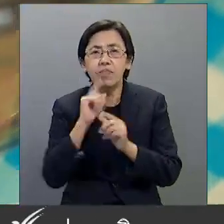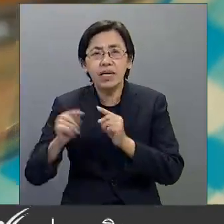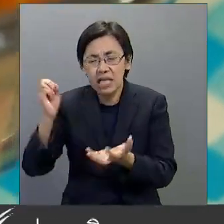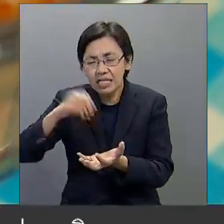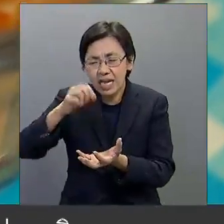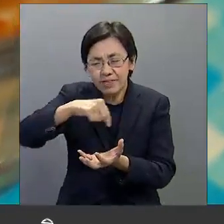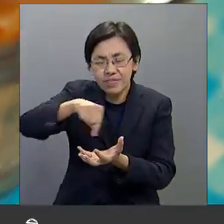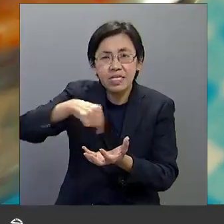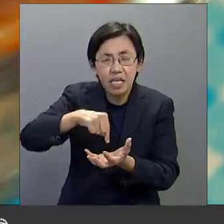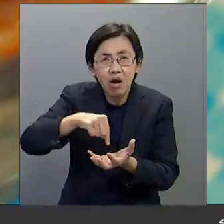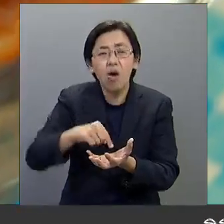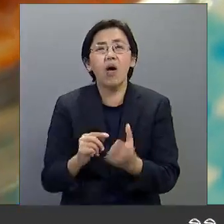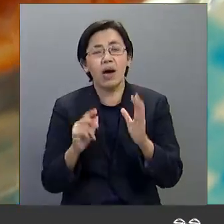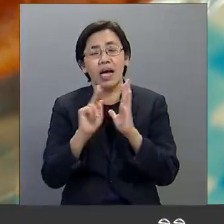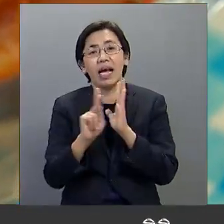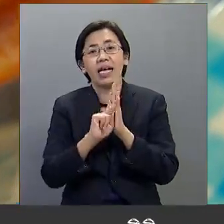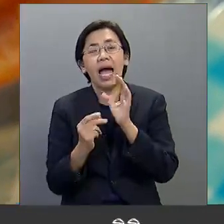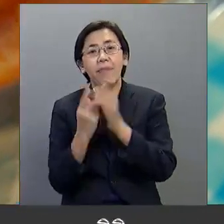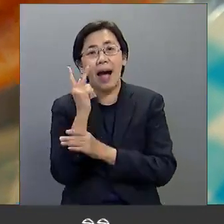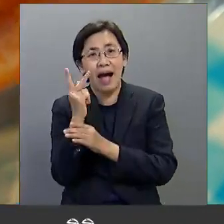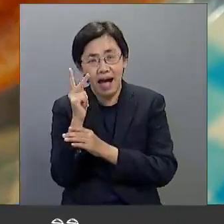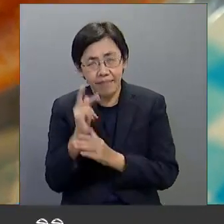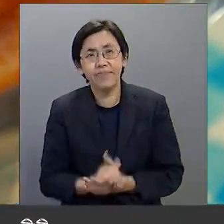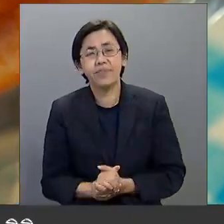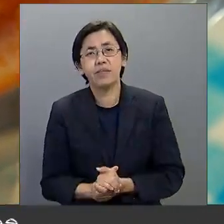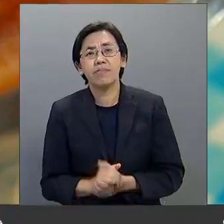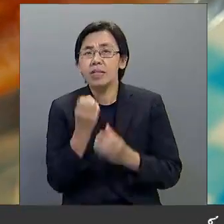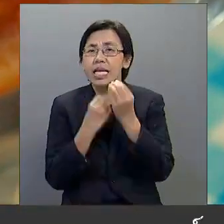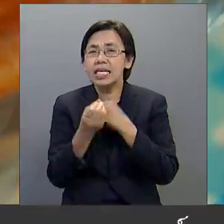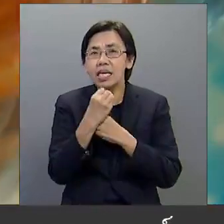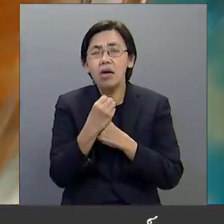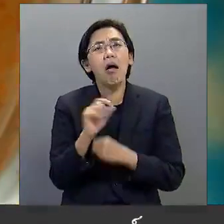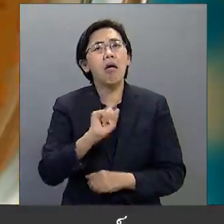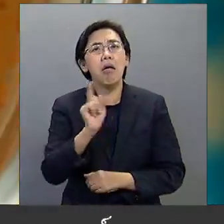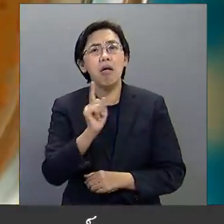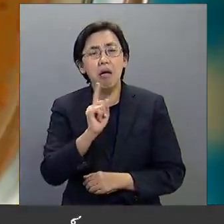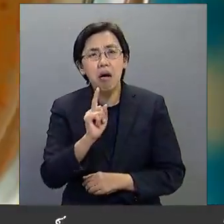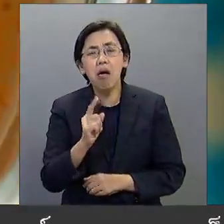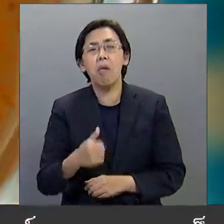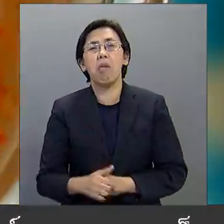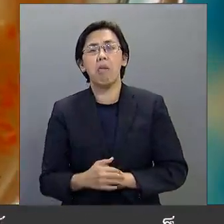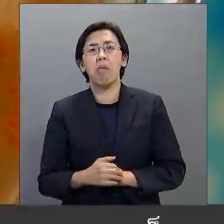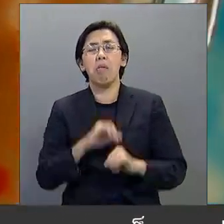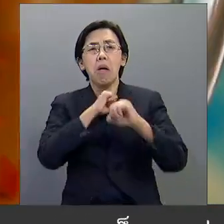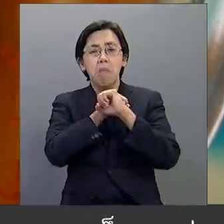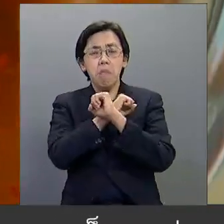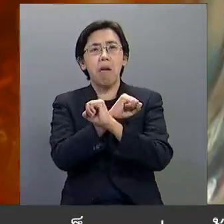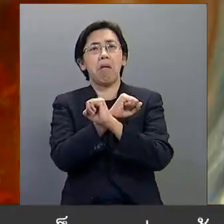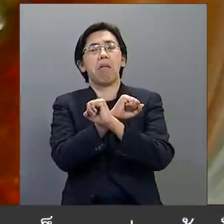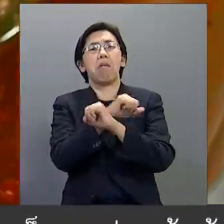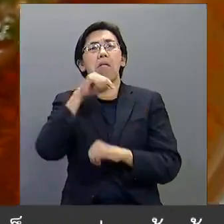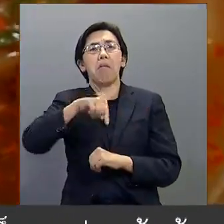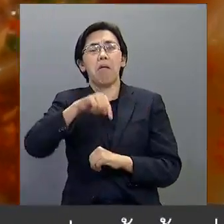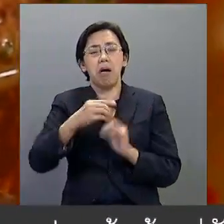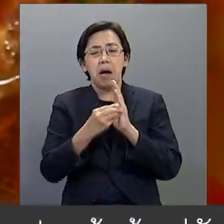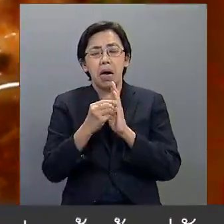พัดแกงเนี่ยทีเด็ดอย่างที่บอกคือน้ำพริกแกงนะที่มีฤทธิ์ต้านอนุมูลอิสระต้านการอักเสบเรื้อรังแล้วช่วยในการที่จะลดระดับ